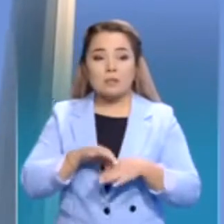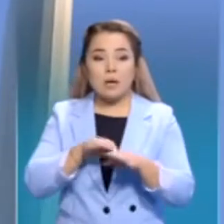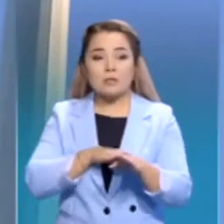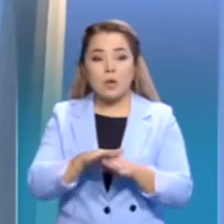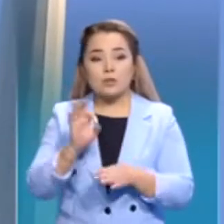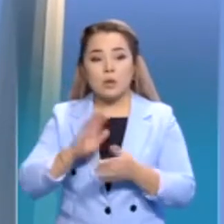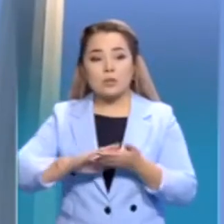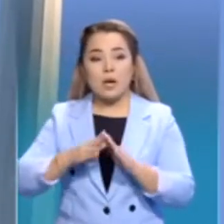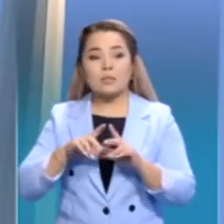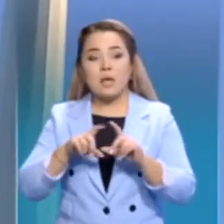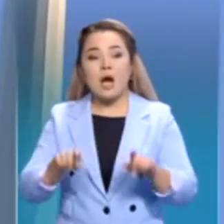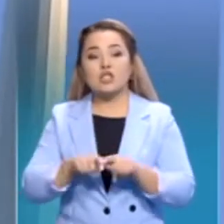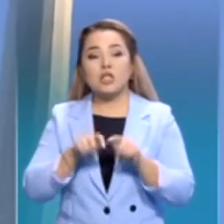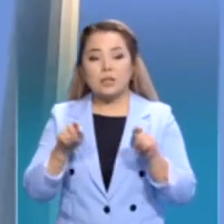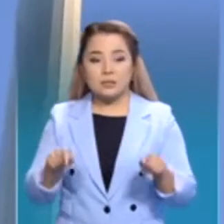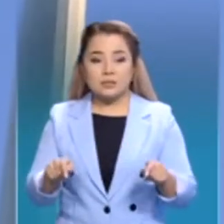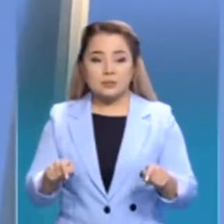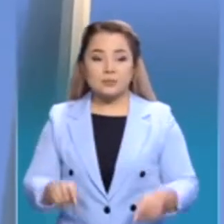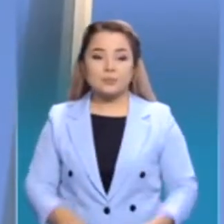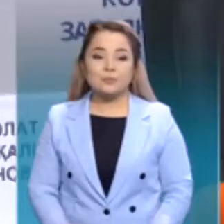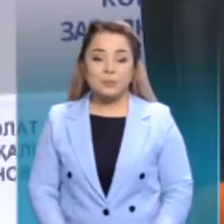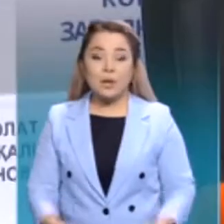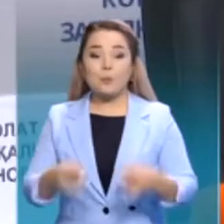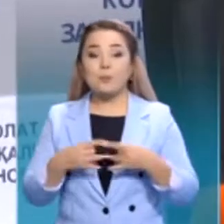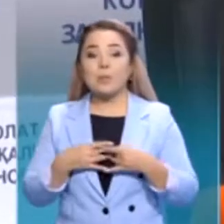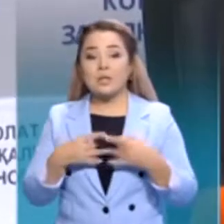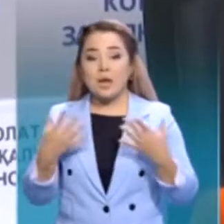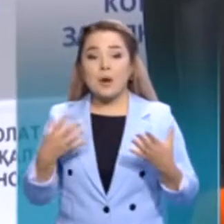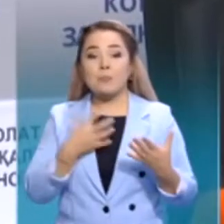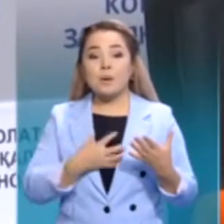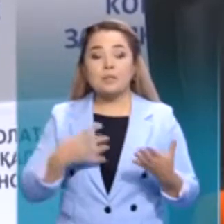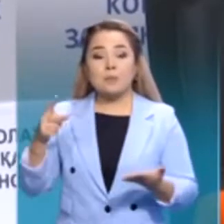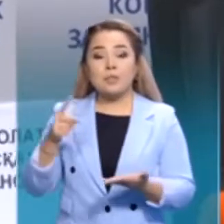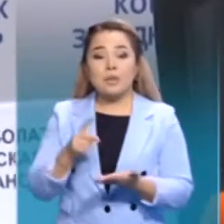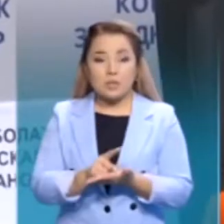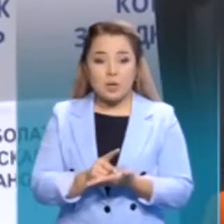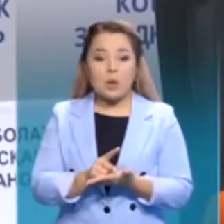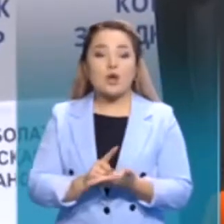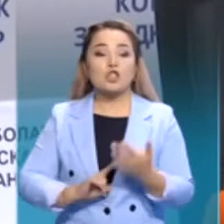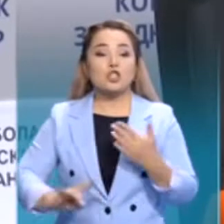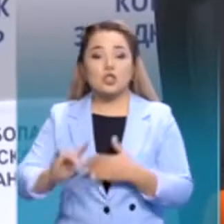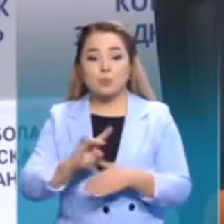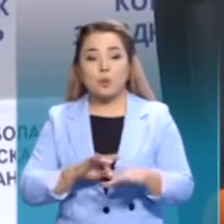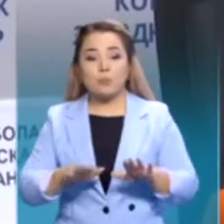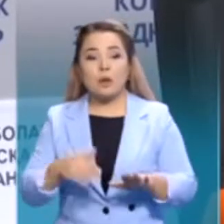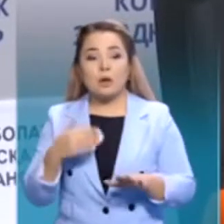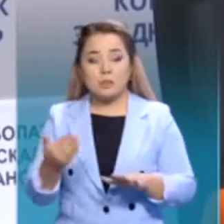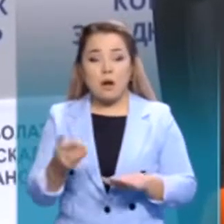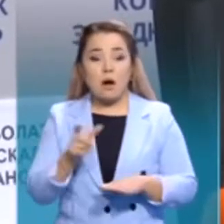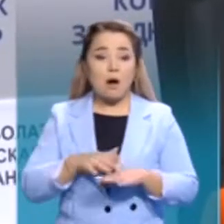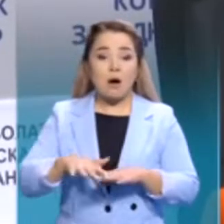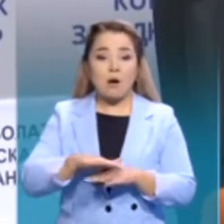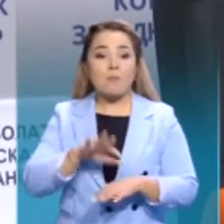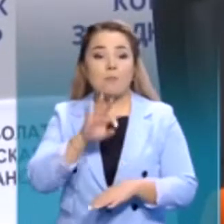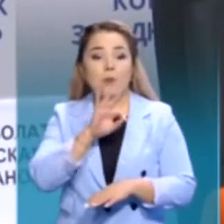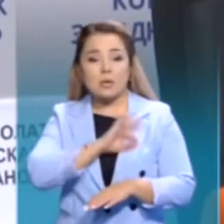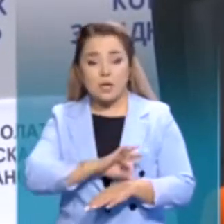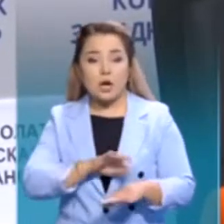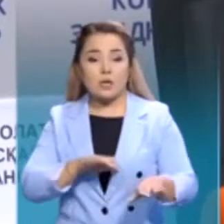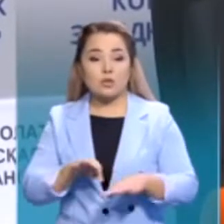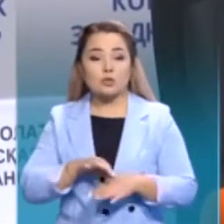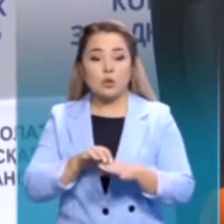әлеуметтік нысандар ашылады. Мерекелеудің негізгі міндеті ретінде республика мен халық үшін пайдалы істерді